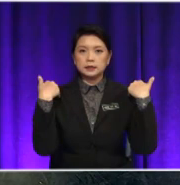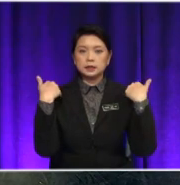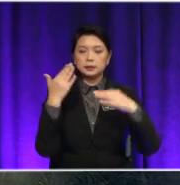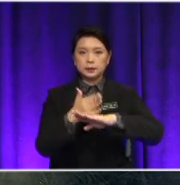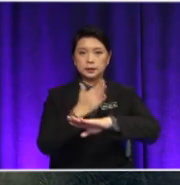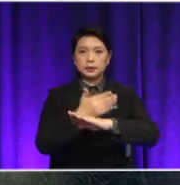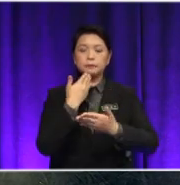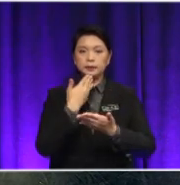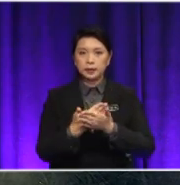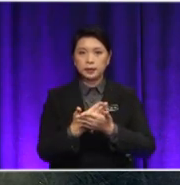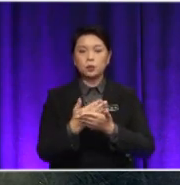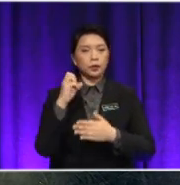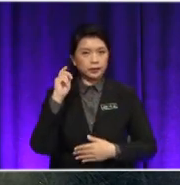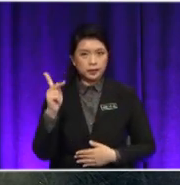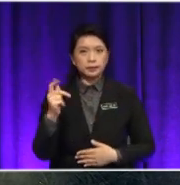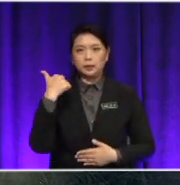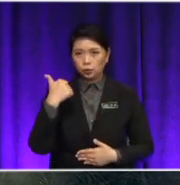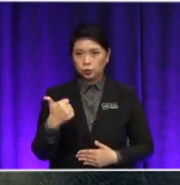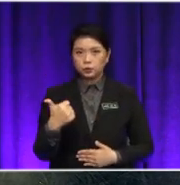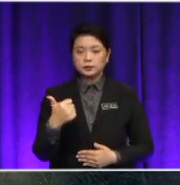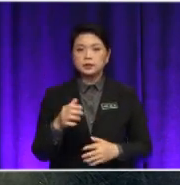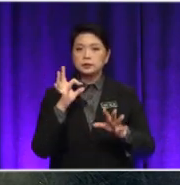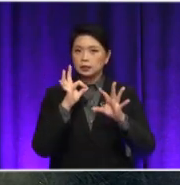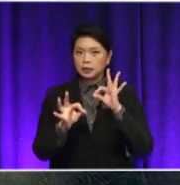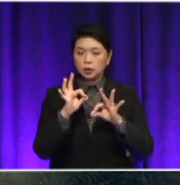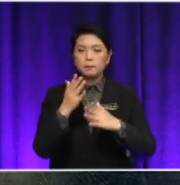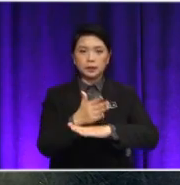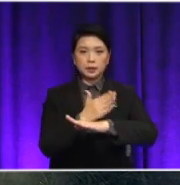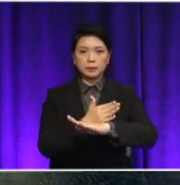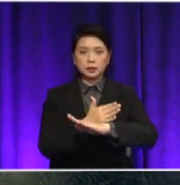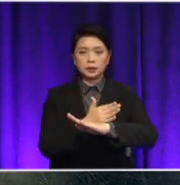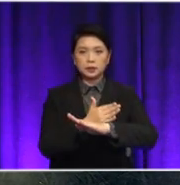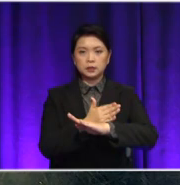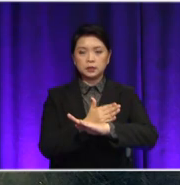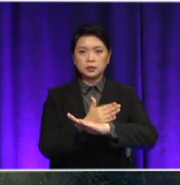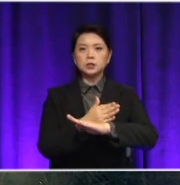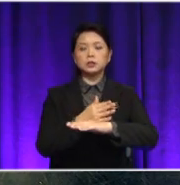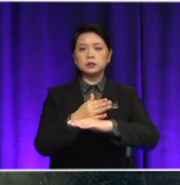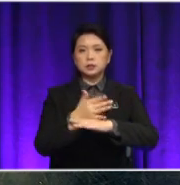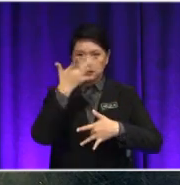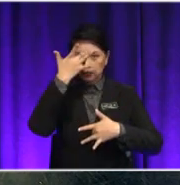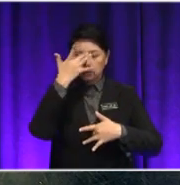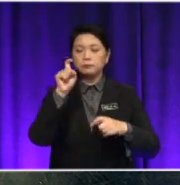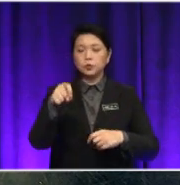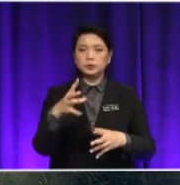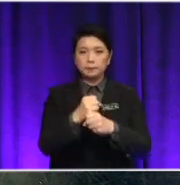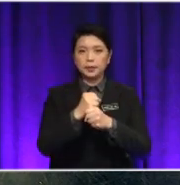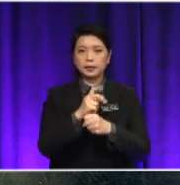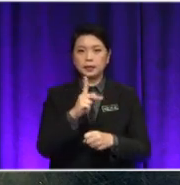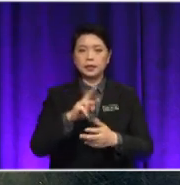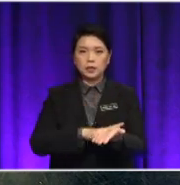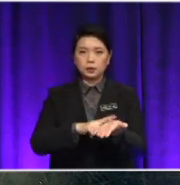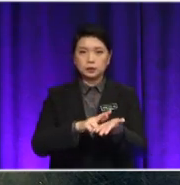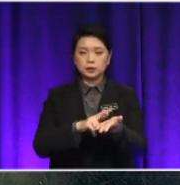baik, bagus. Anda kata sebaliknya semakin parah, itu perlu mendapatkan rawatan yang segera. Jangan